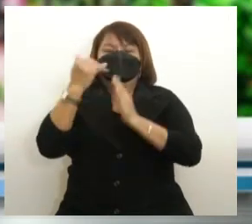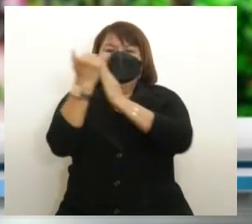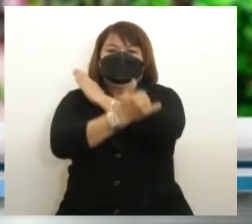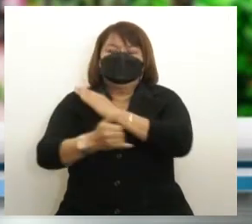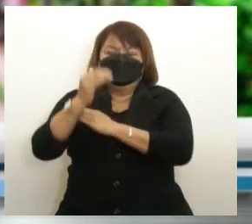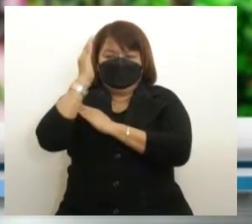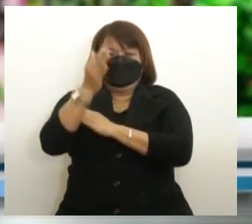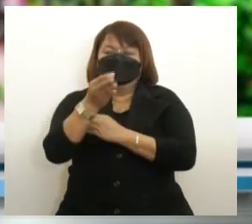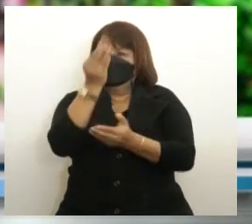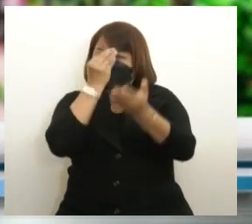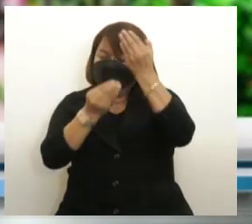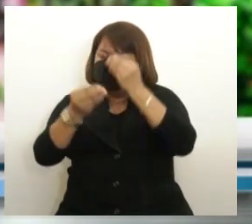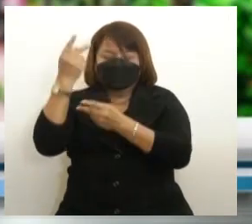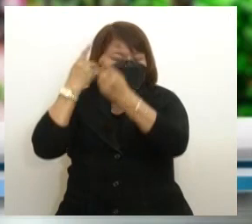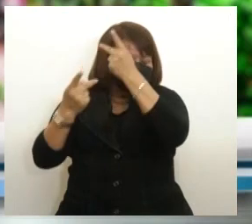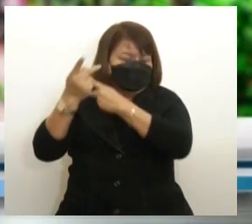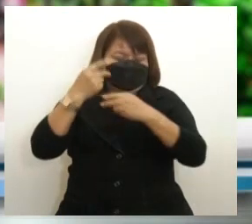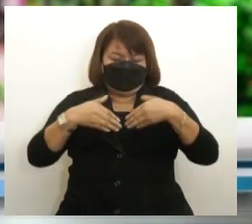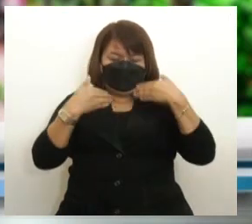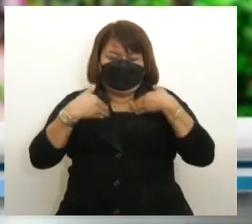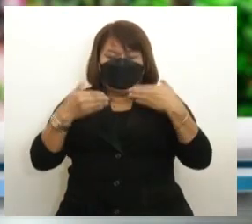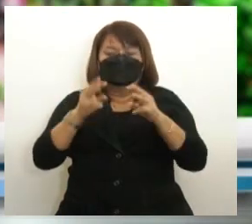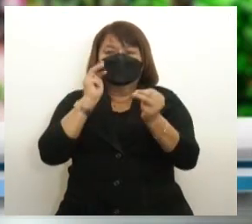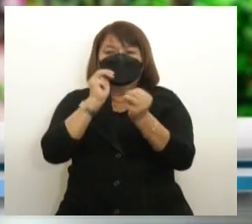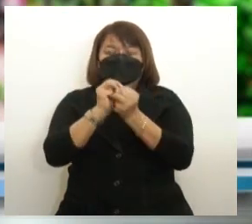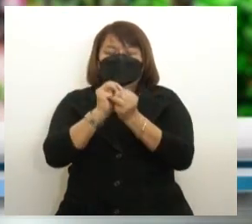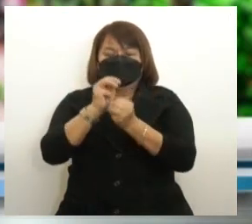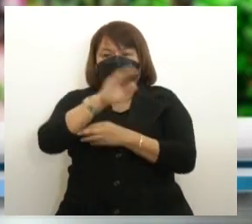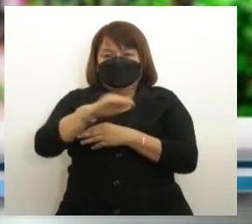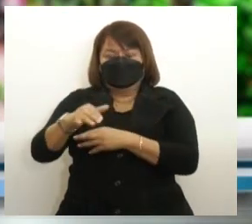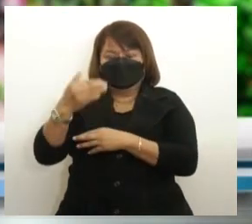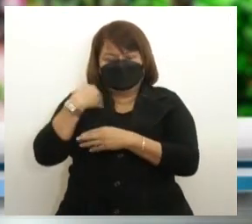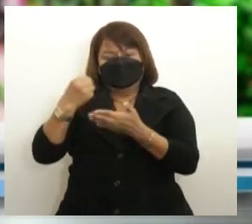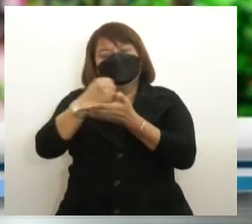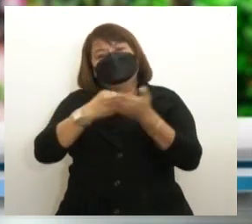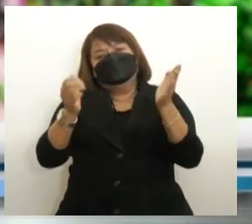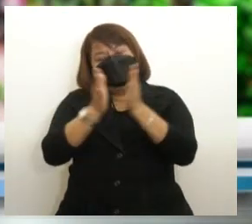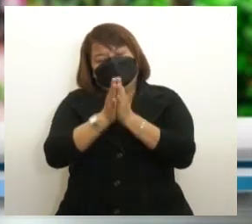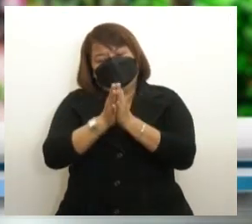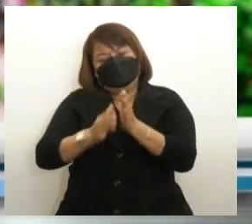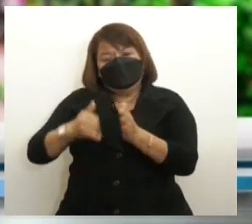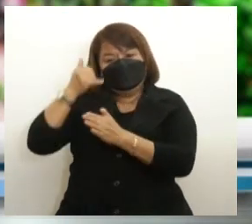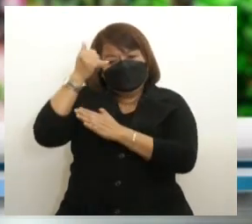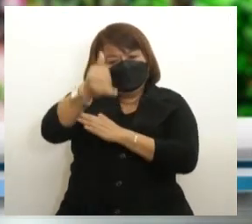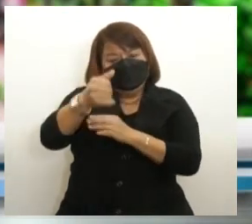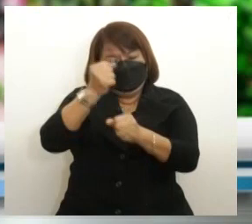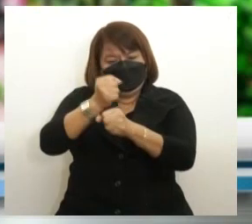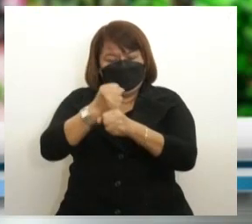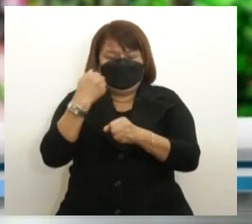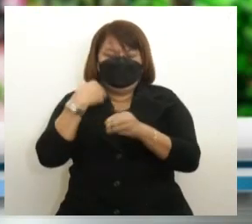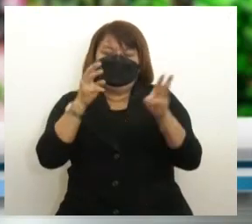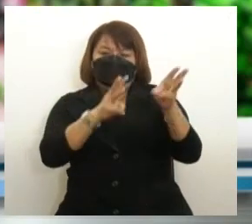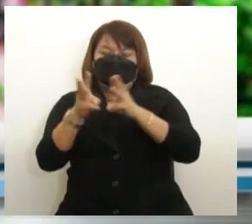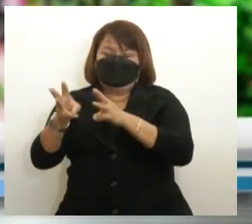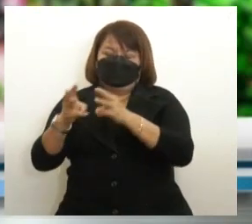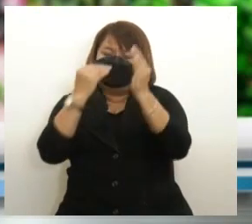ซึ่งการเรียนรู้ประวัติศาสตร์ได้อย่างสนุกและเหมาะสมก็คือนักเรียนต้องมีส่วนร่วมลงมือปฏิบัติแล้วก็มีวิธีการที่เป็นก